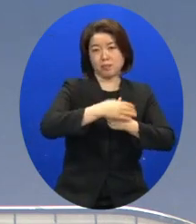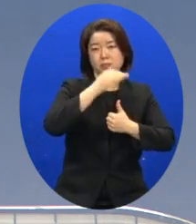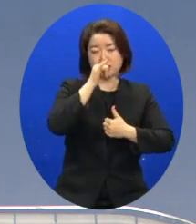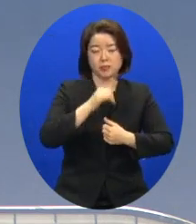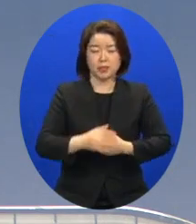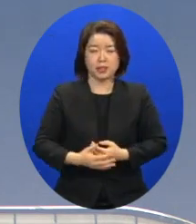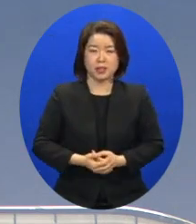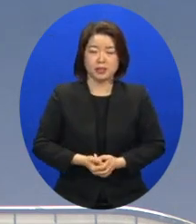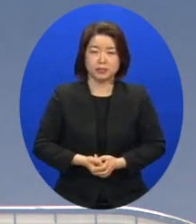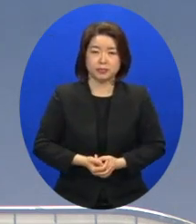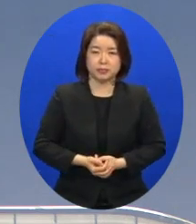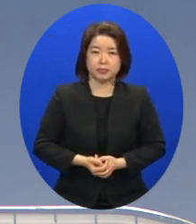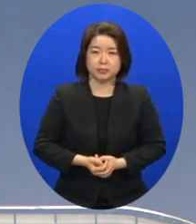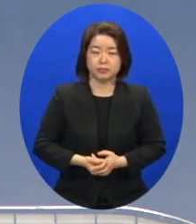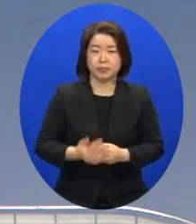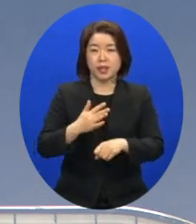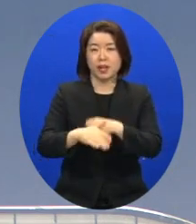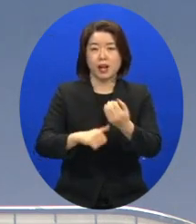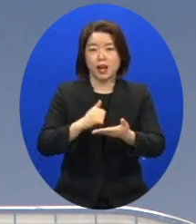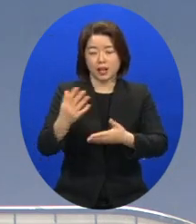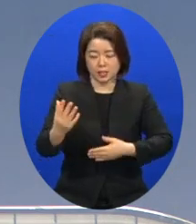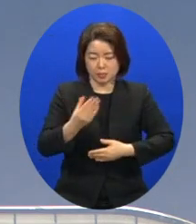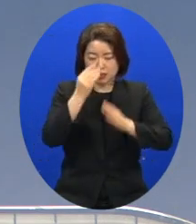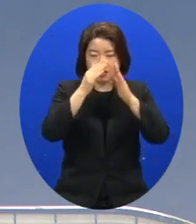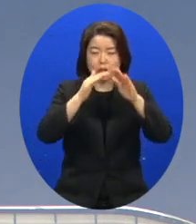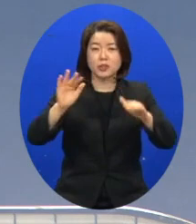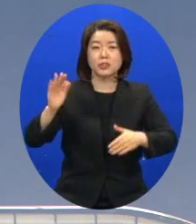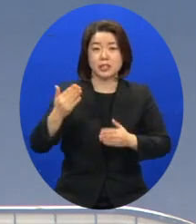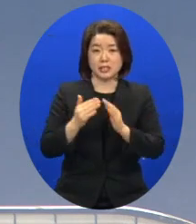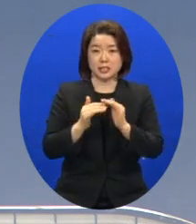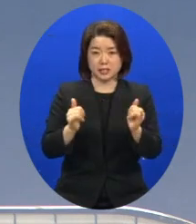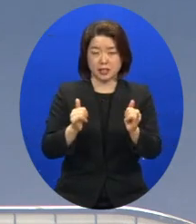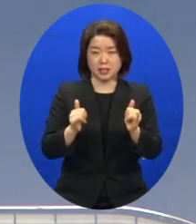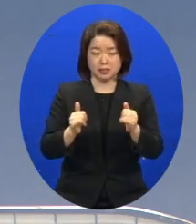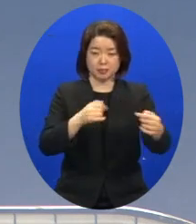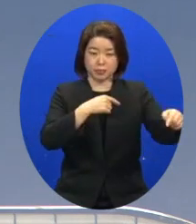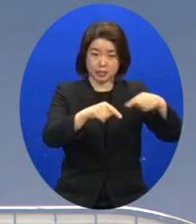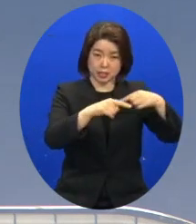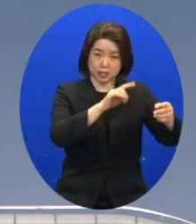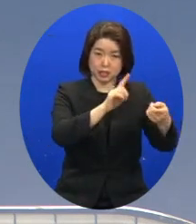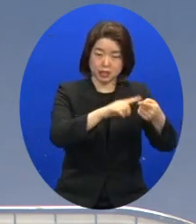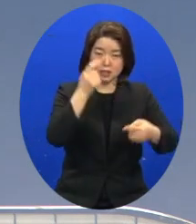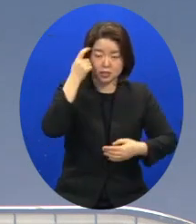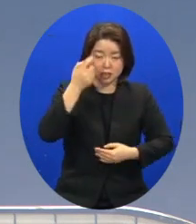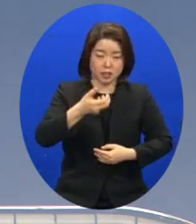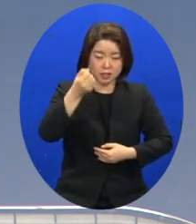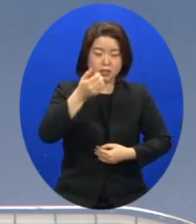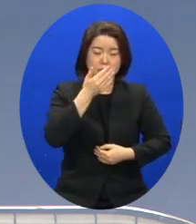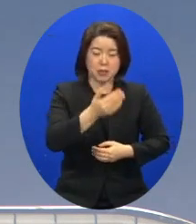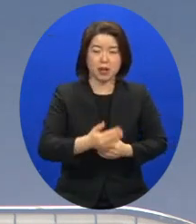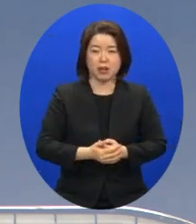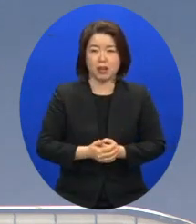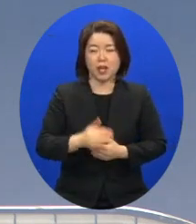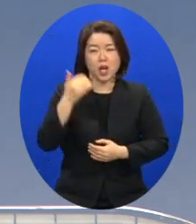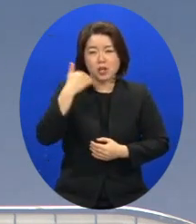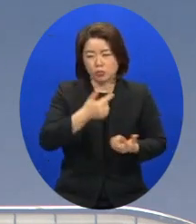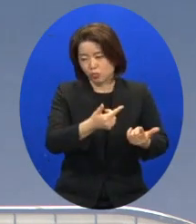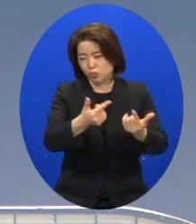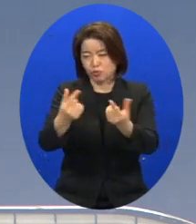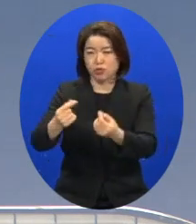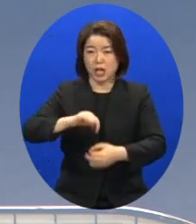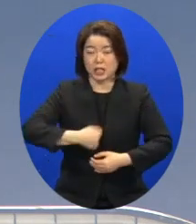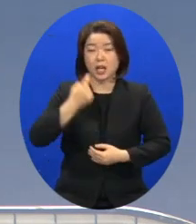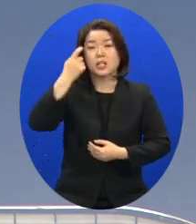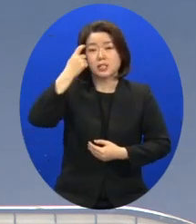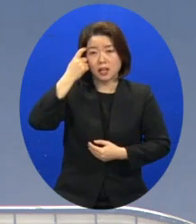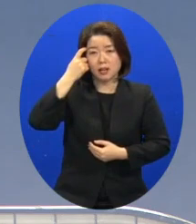여러분 하나님의 성전 된 사람도 정치에 대한 의견은 가질 수 있습니다 누구나 다 자기